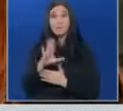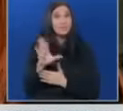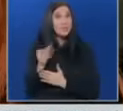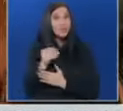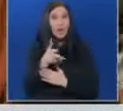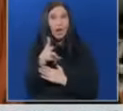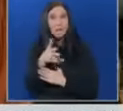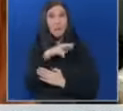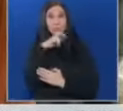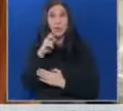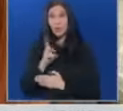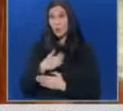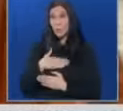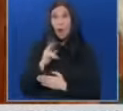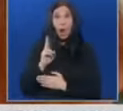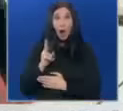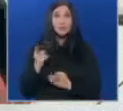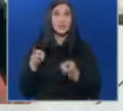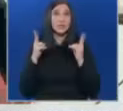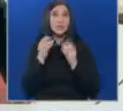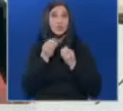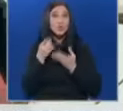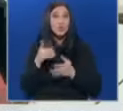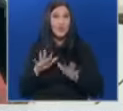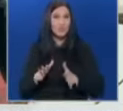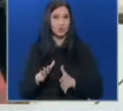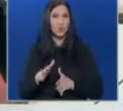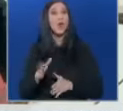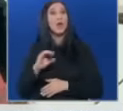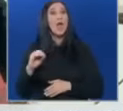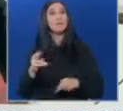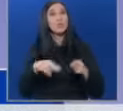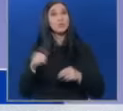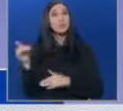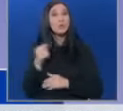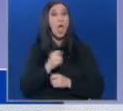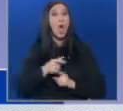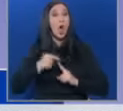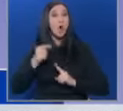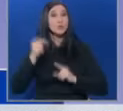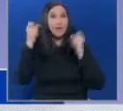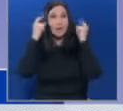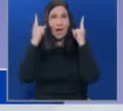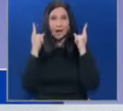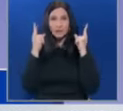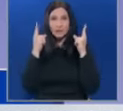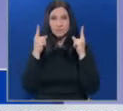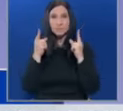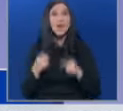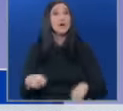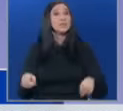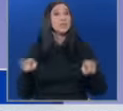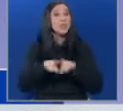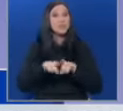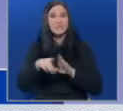полицаите, които е имало, как са разрешили да се случи това нещо изобщо. От Еврокомисията дойде остра реакция. В съответствие